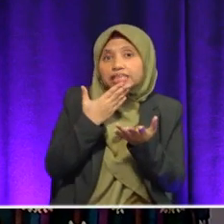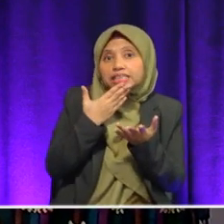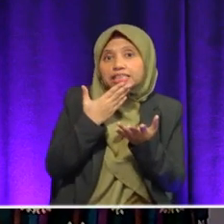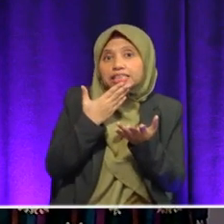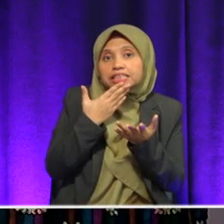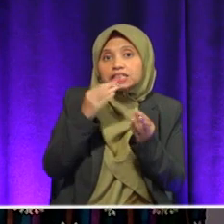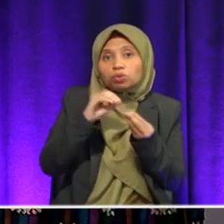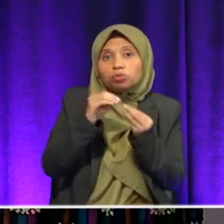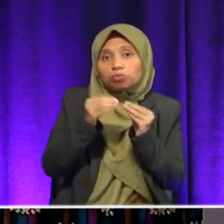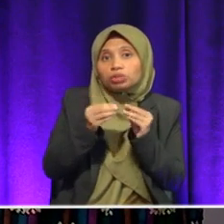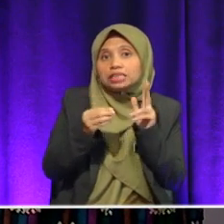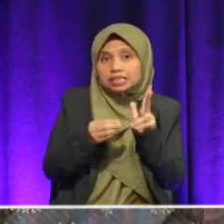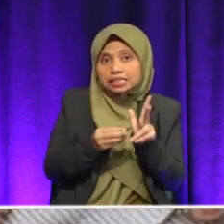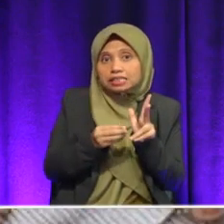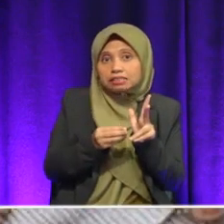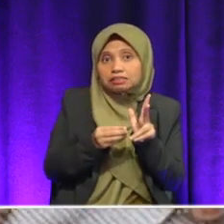seterusnya